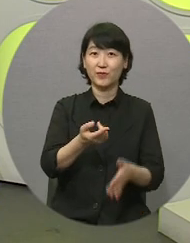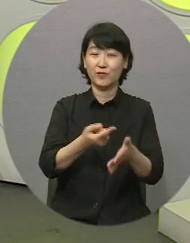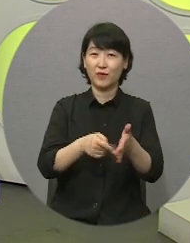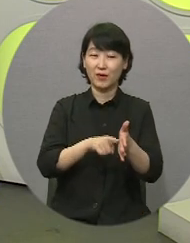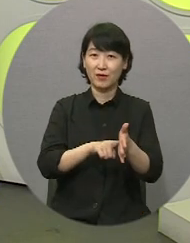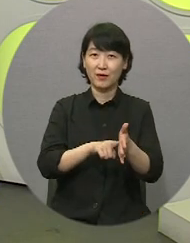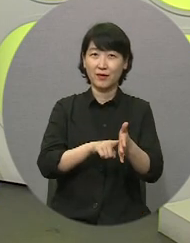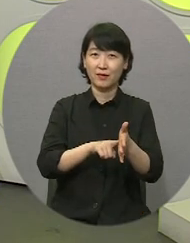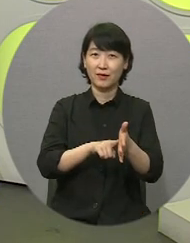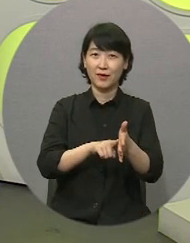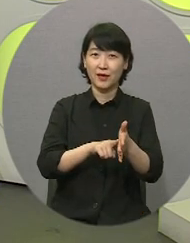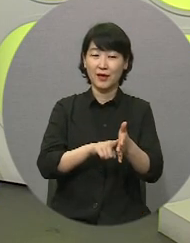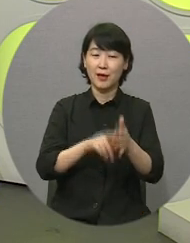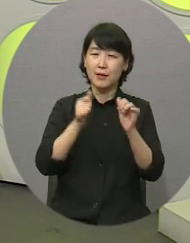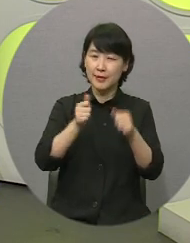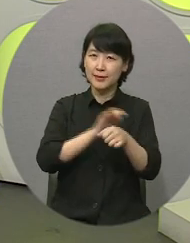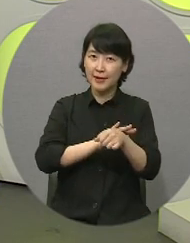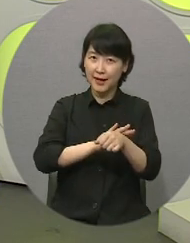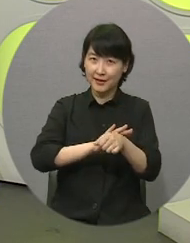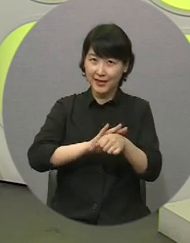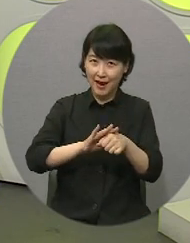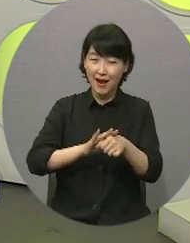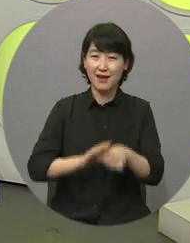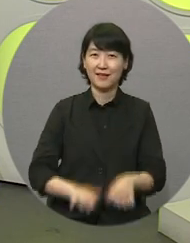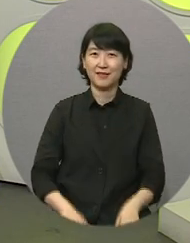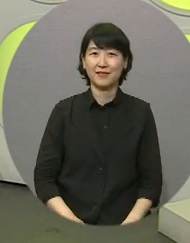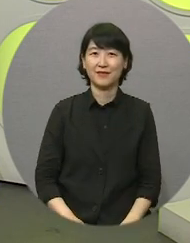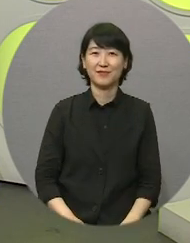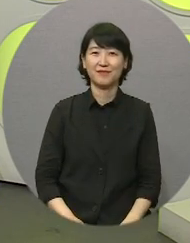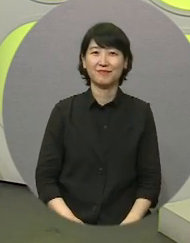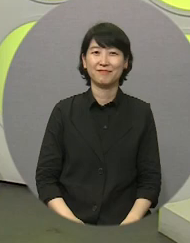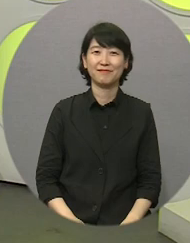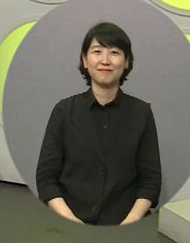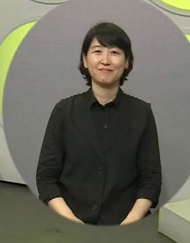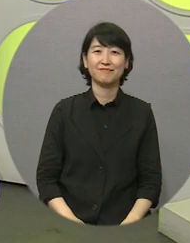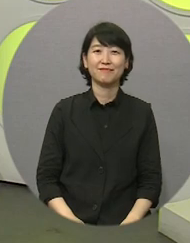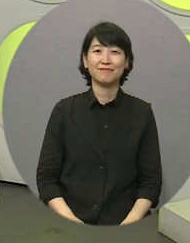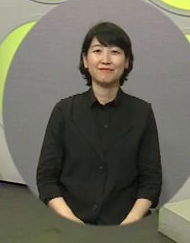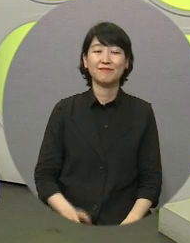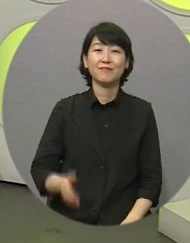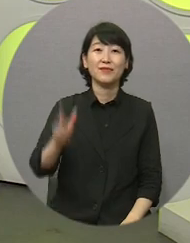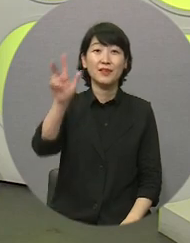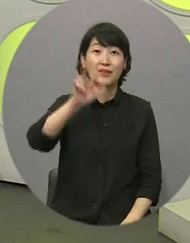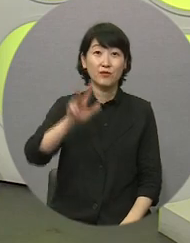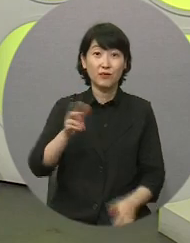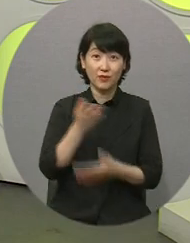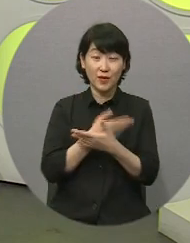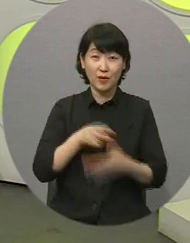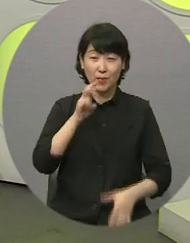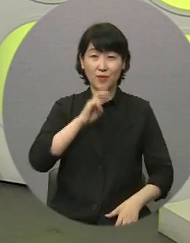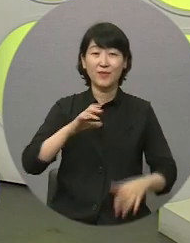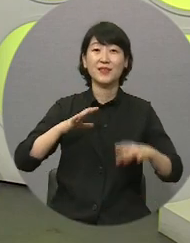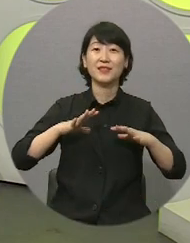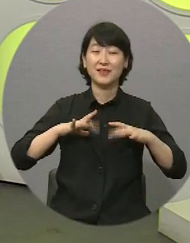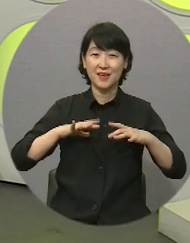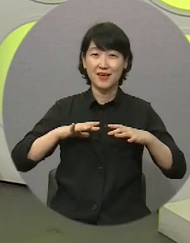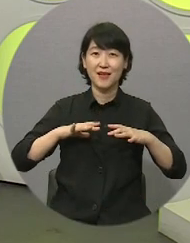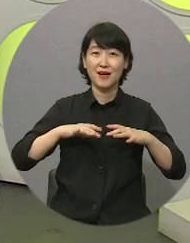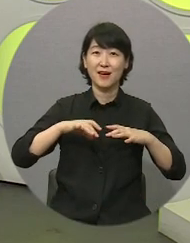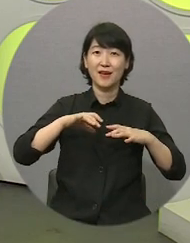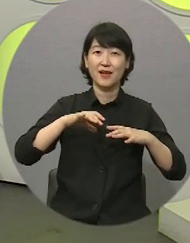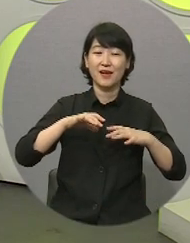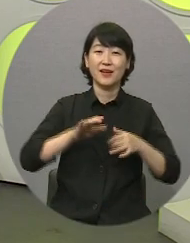확실하게 눈도장을 찍으셔야 됩니다. 인사를 한번 멋지게 한번 부탁드려볼게요. 네, 전국 나눔 노래 자랑 애청자